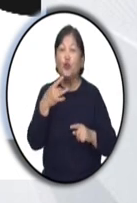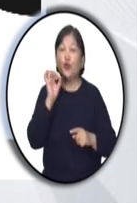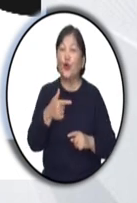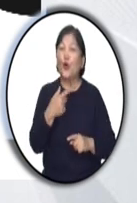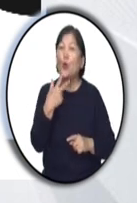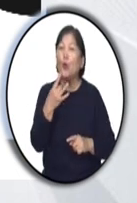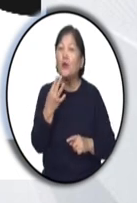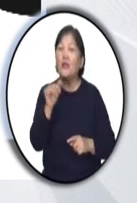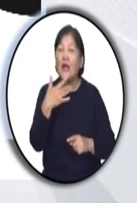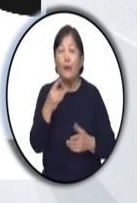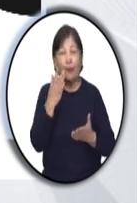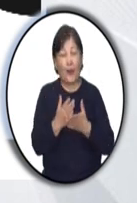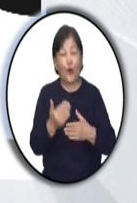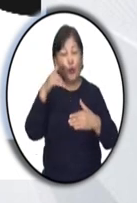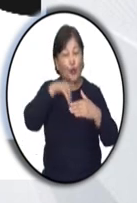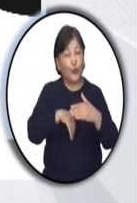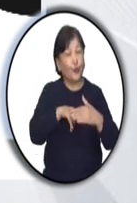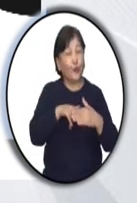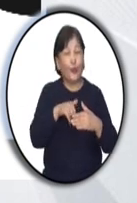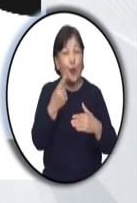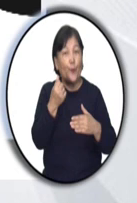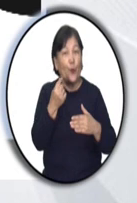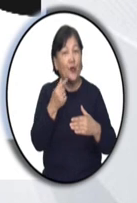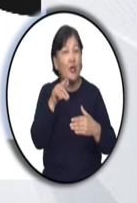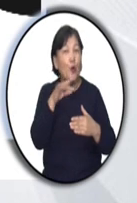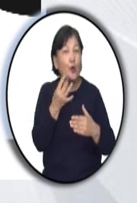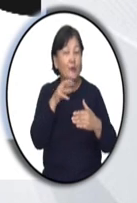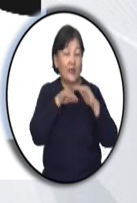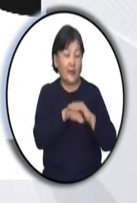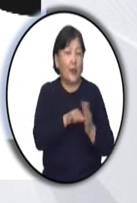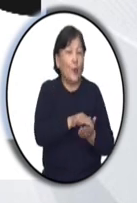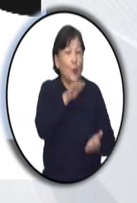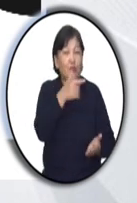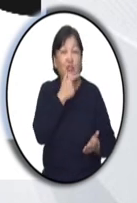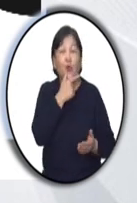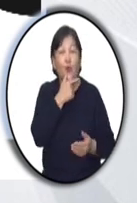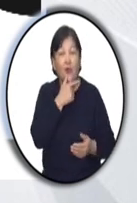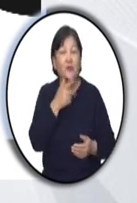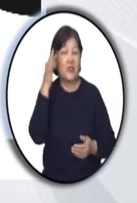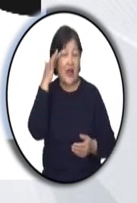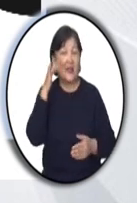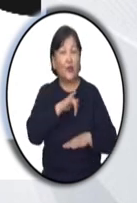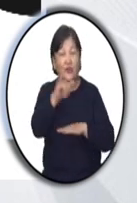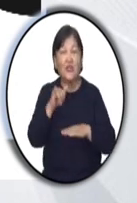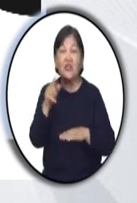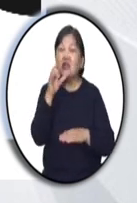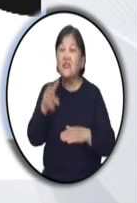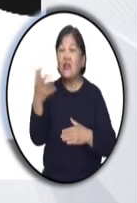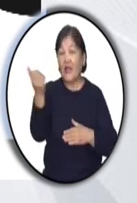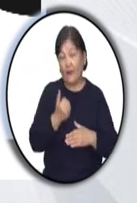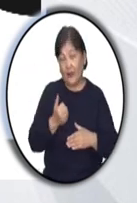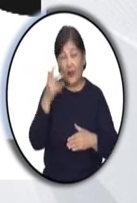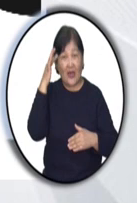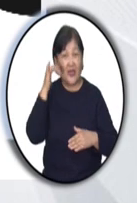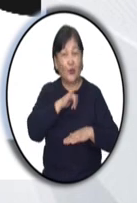оронд маань ямар одоо сөрөг үр дагавар гардаг юм бэ гэхээр за нэгдүгээрт нь дотоодод ямар ч хуримтлал үүсэхгүй. Тэгээ хуримтлал үүсэхгүй юм чинь бид нар гаднаас